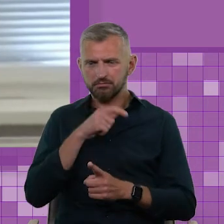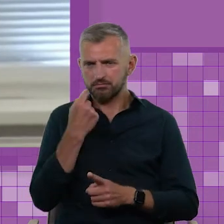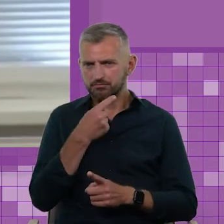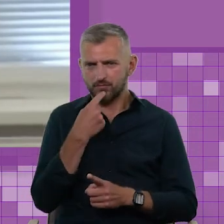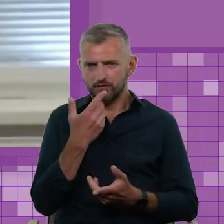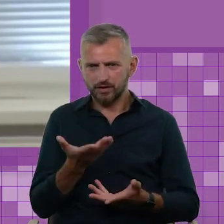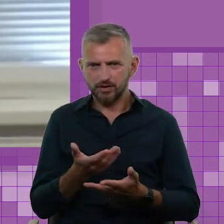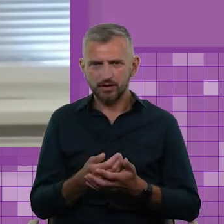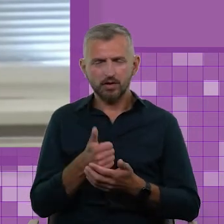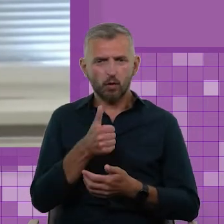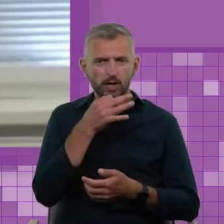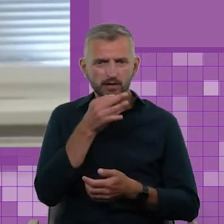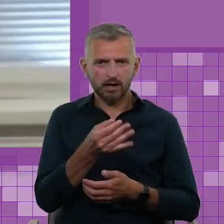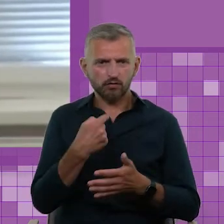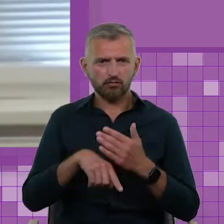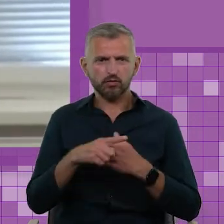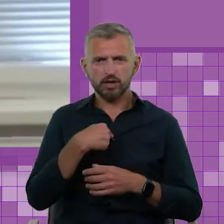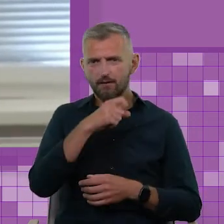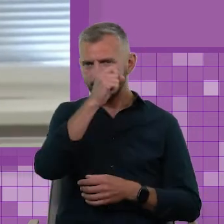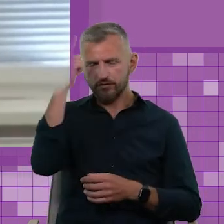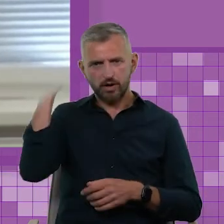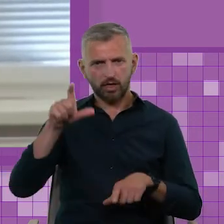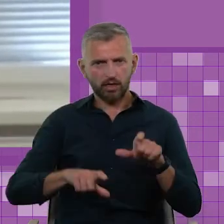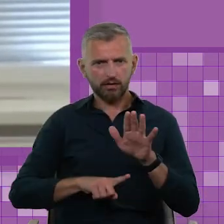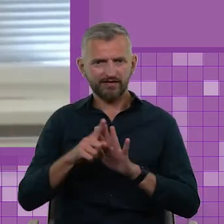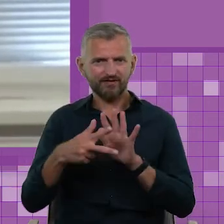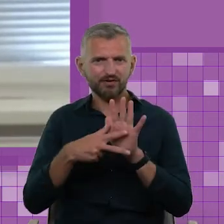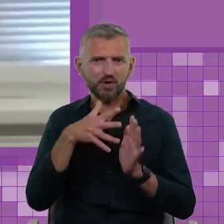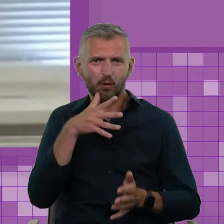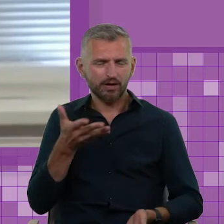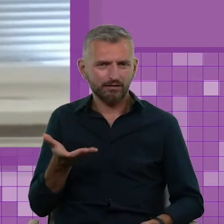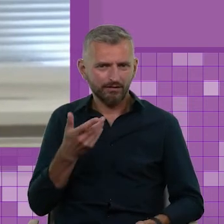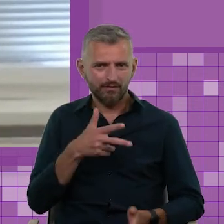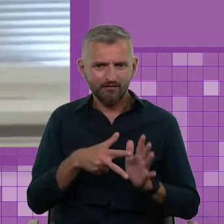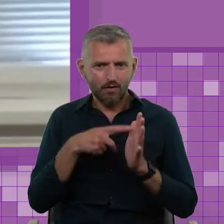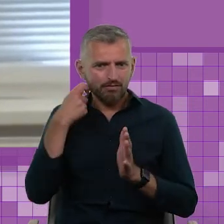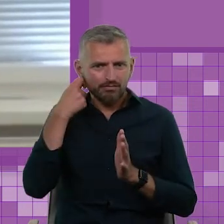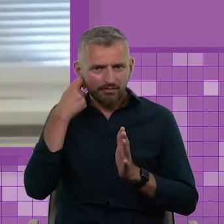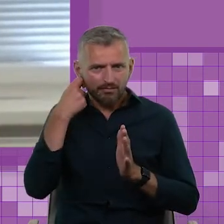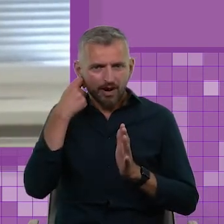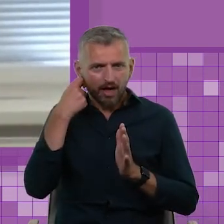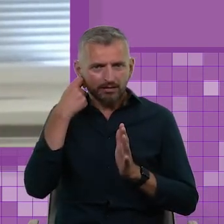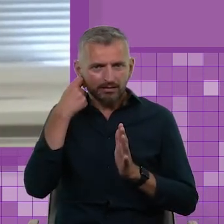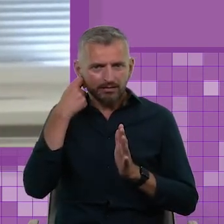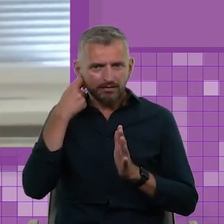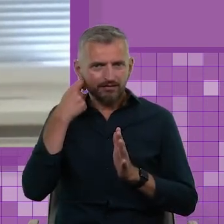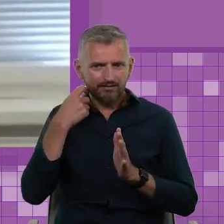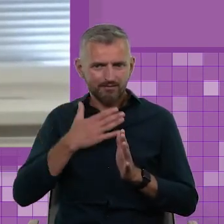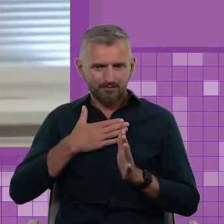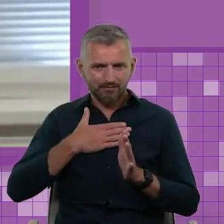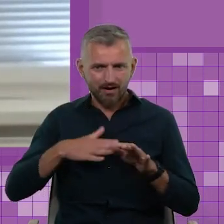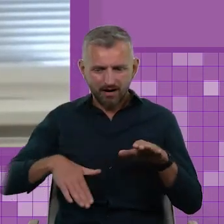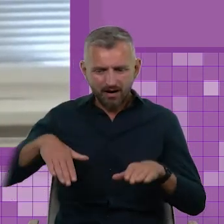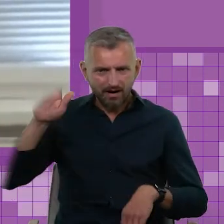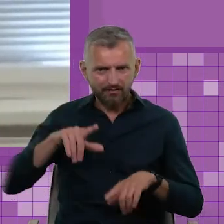добре сказані, тому що я в Чехії знаходжусь з 8 років, тому не завжди буде легко розказувати про